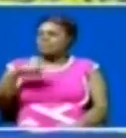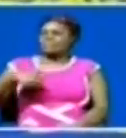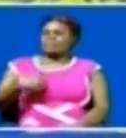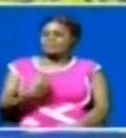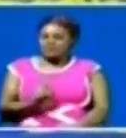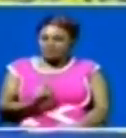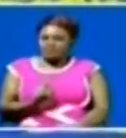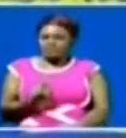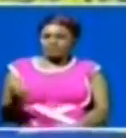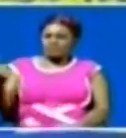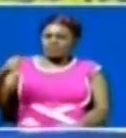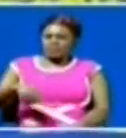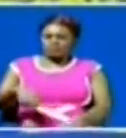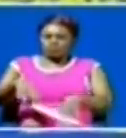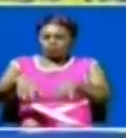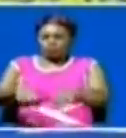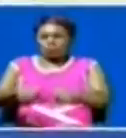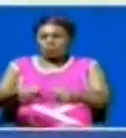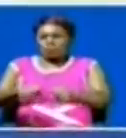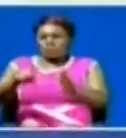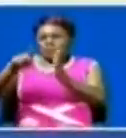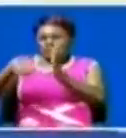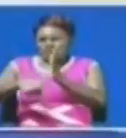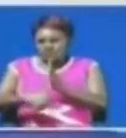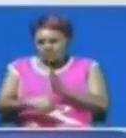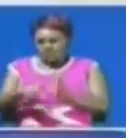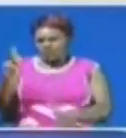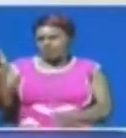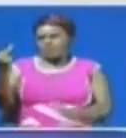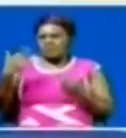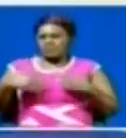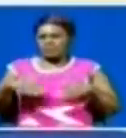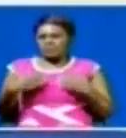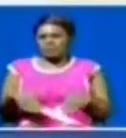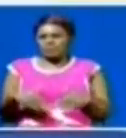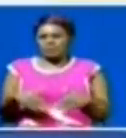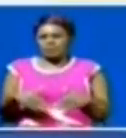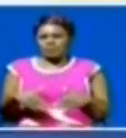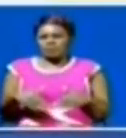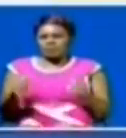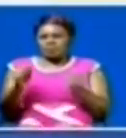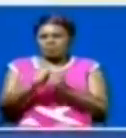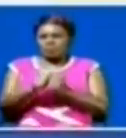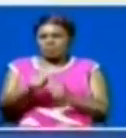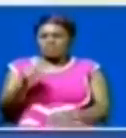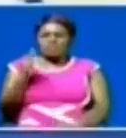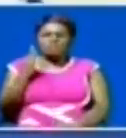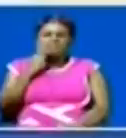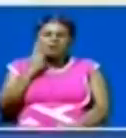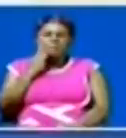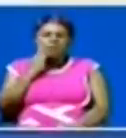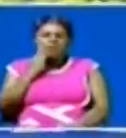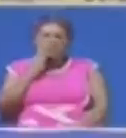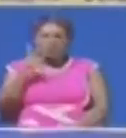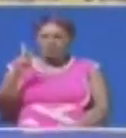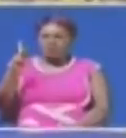wenye tulikuja kushikilia baadaye tukiwa wa Kenya, tukiwa na huyu mama Jane Kiano. She